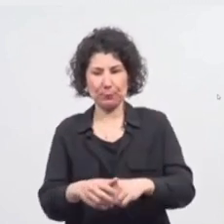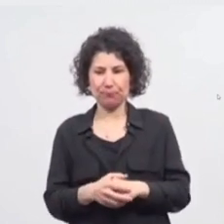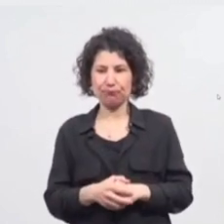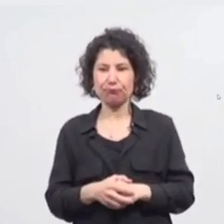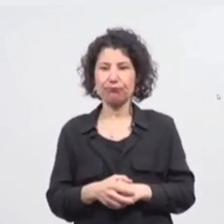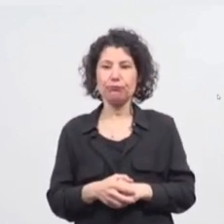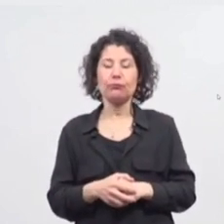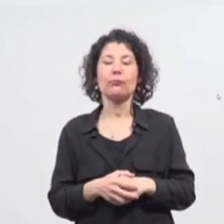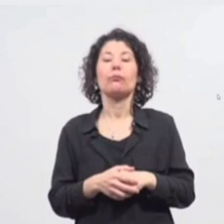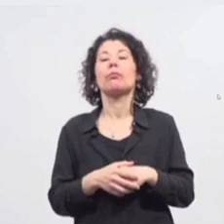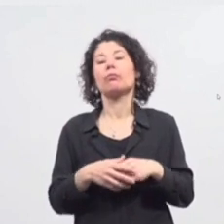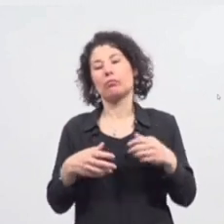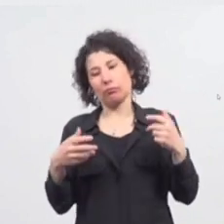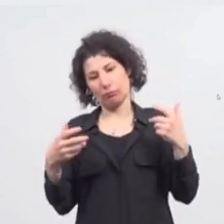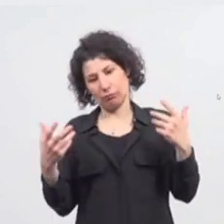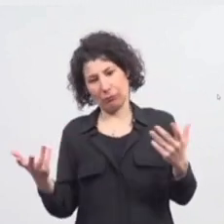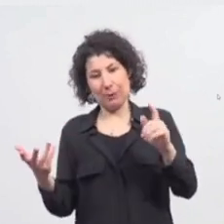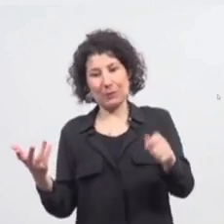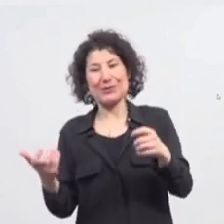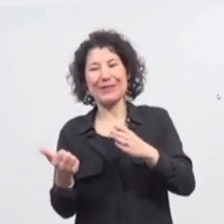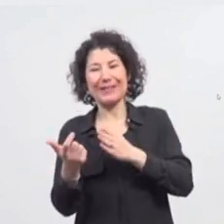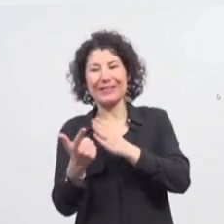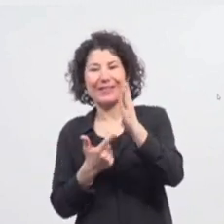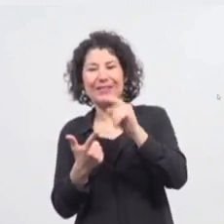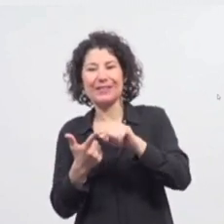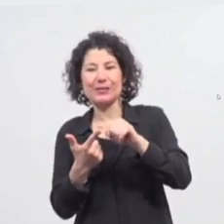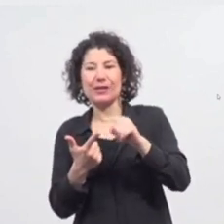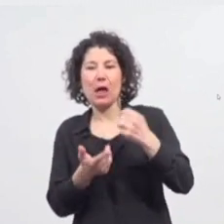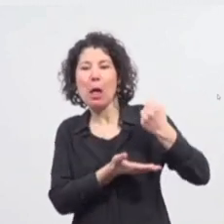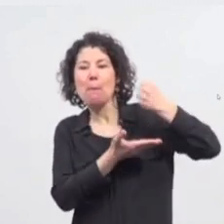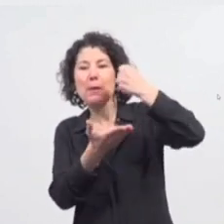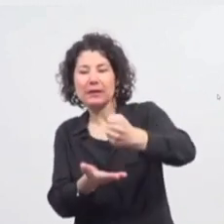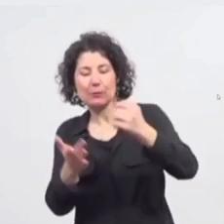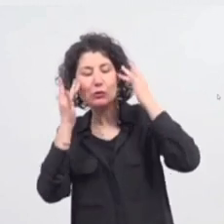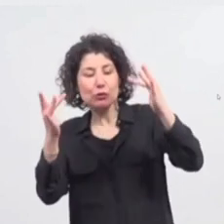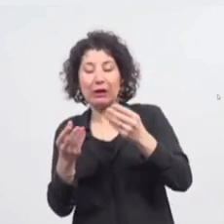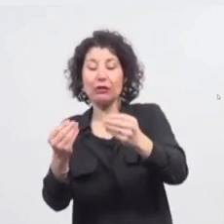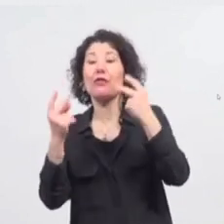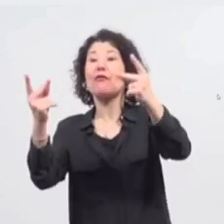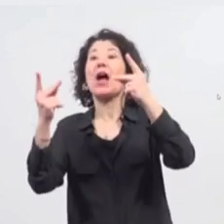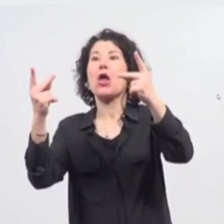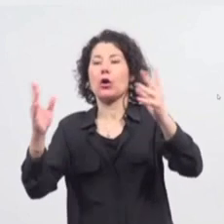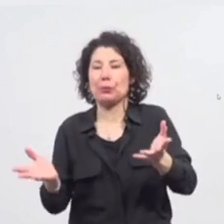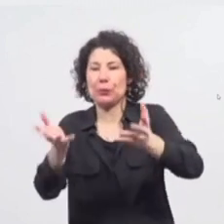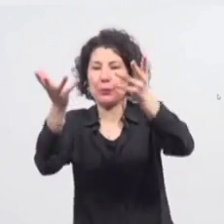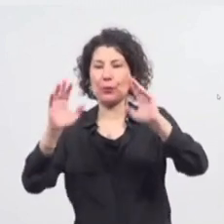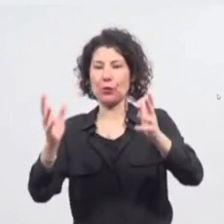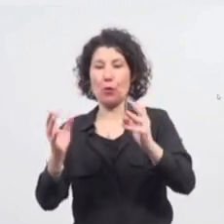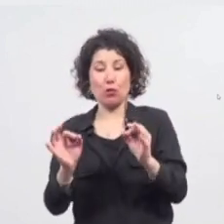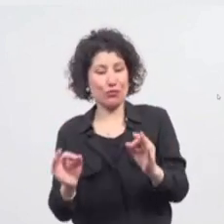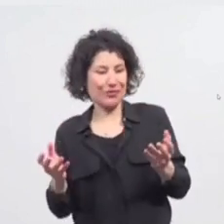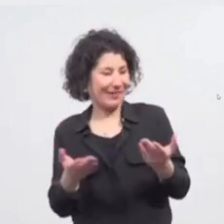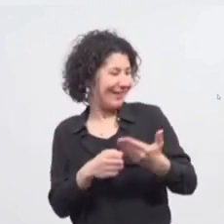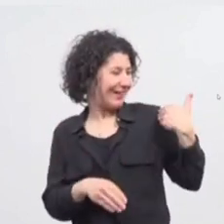sujet est le patrimoine culturel. Comment mieux valoriser le patrimoine européen? Ça a été un plaisir d'écouter les interventions